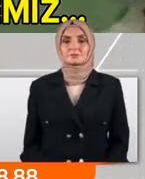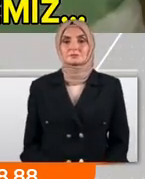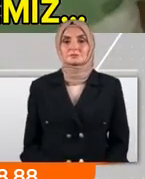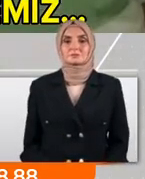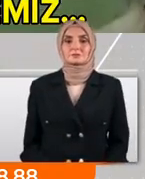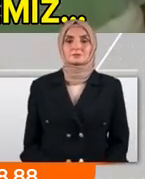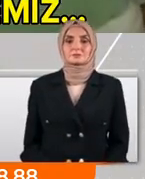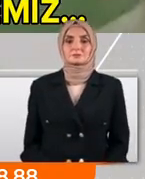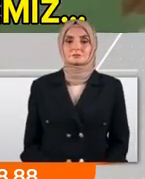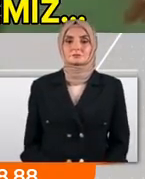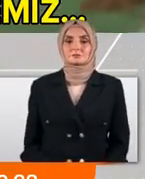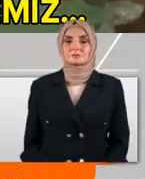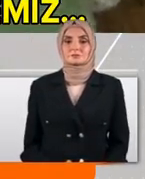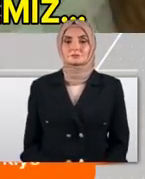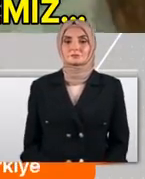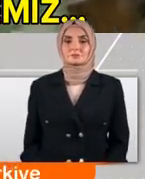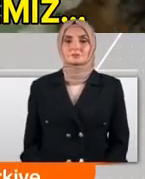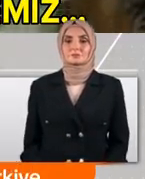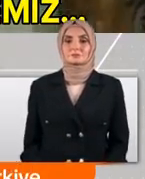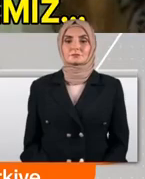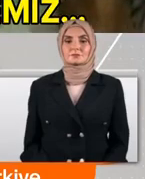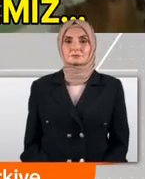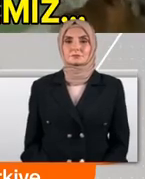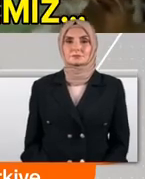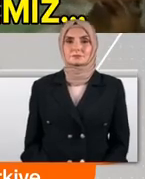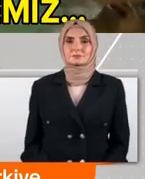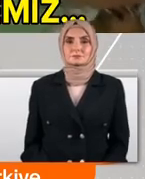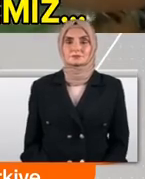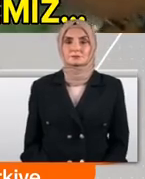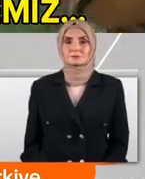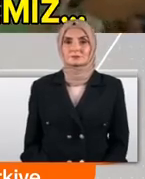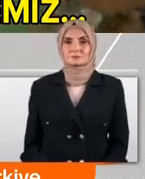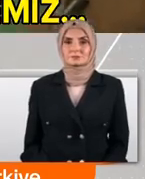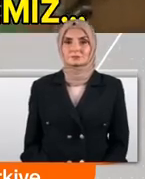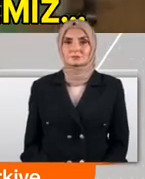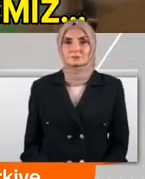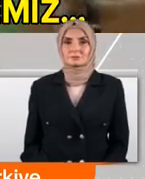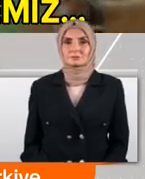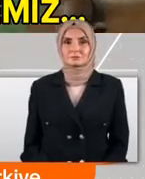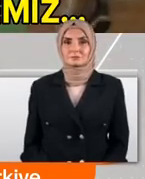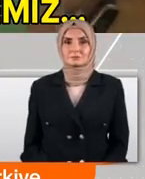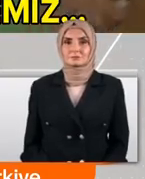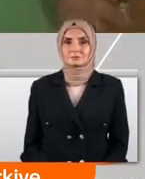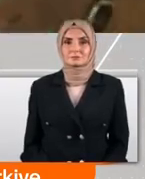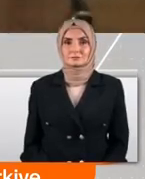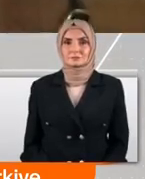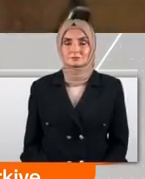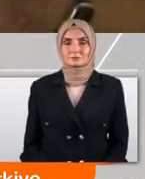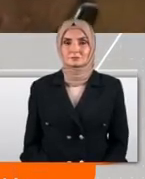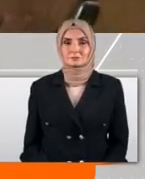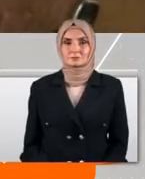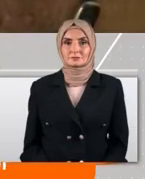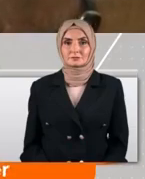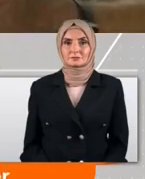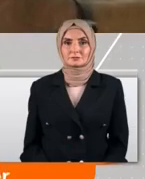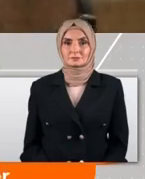frustrating, because we're not so sure where the fire is, but we were told to evacuate, so we just put some things in